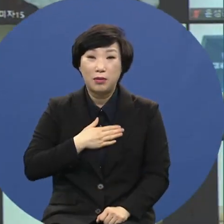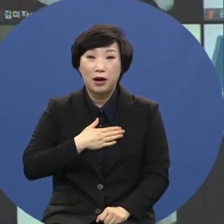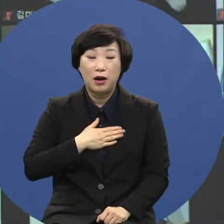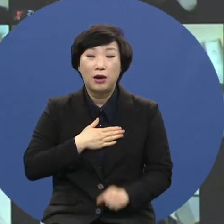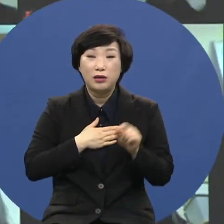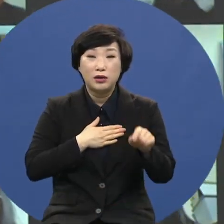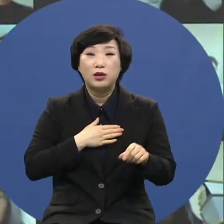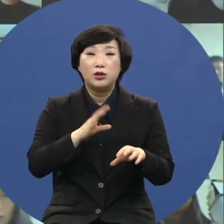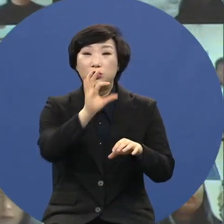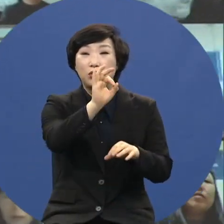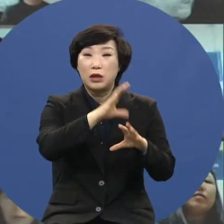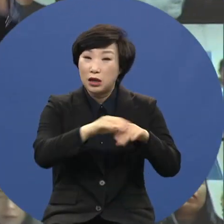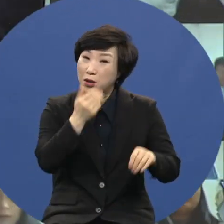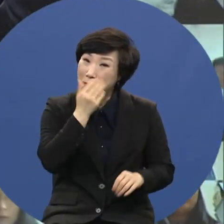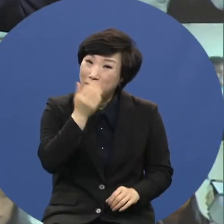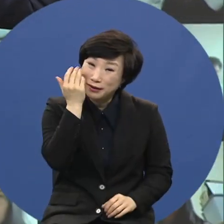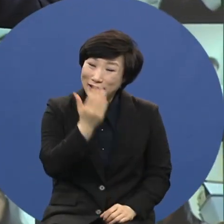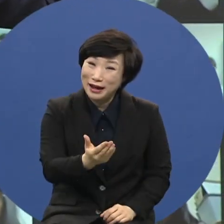돈으로 해결돼?